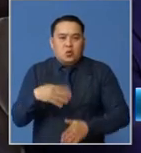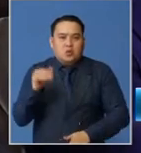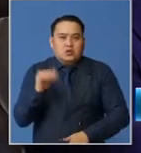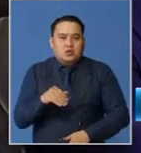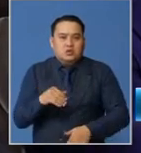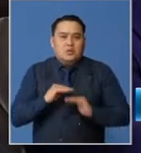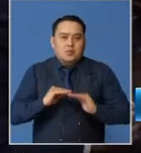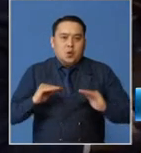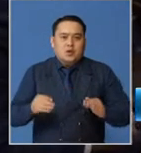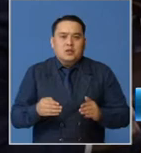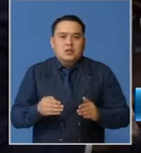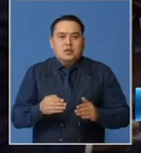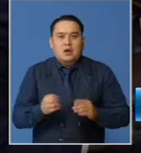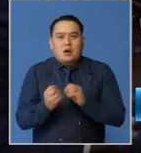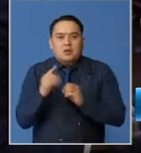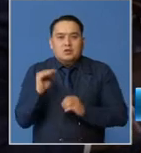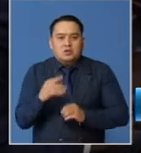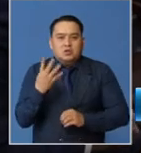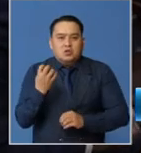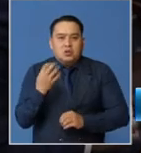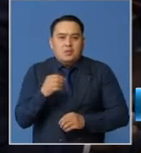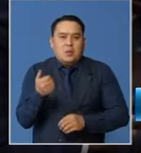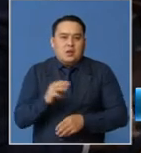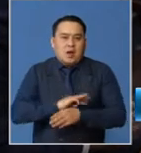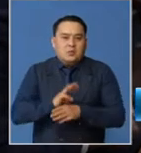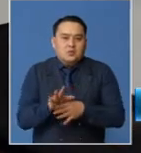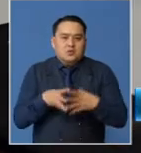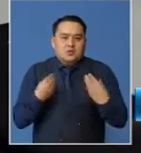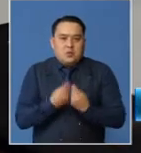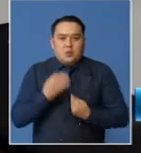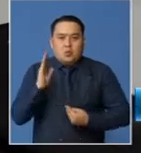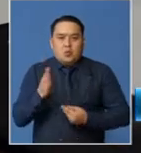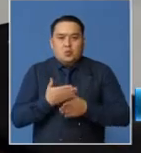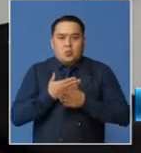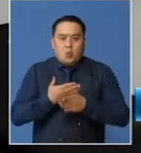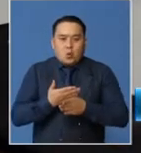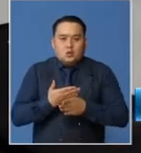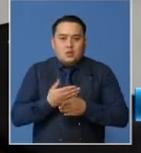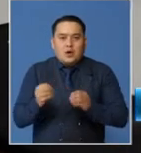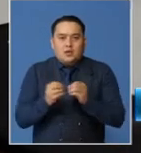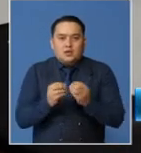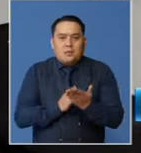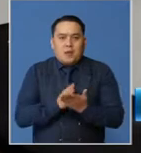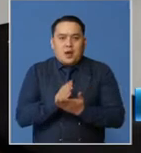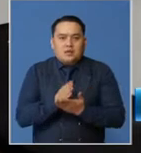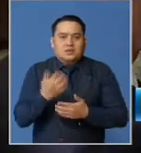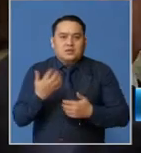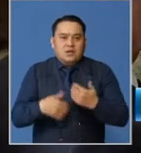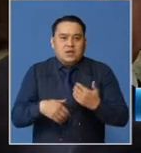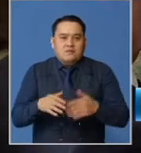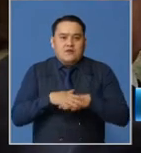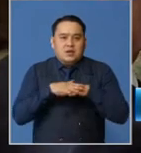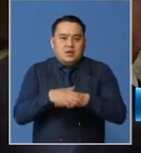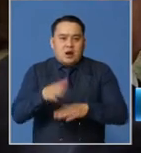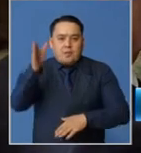тысяч многодетных и 11 400 малообеспеченных семей. Им будет оказана помощь по 10 позициям, среди которых